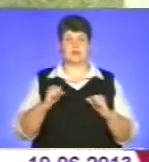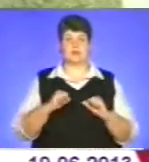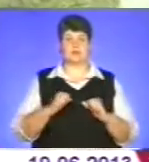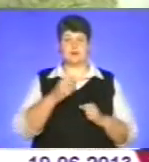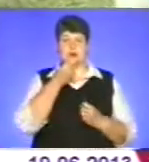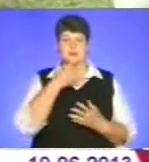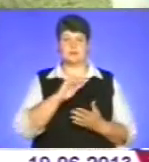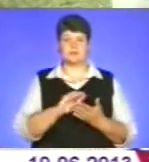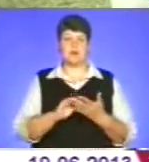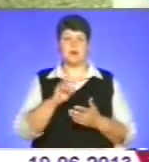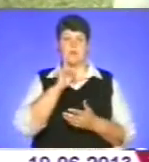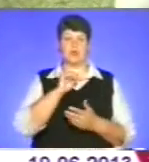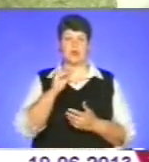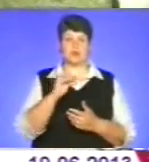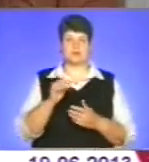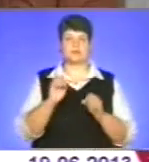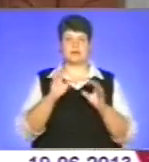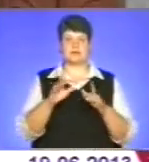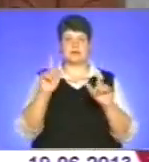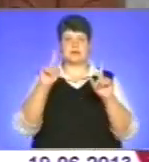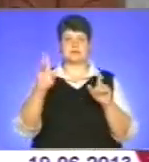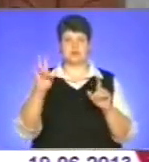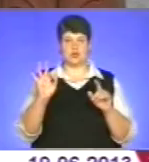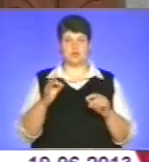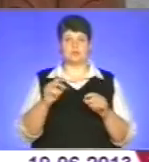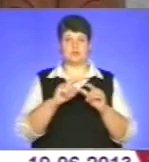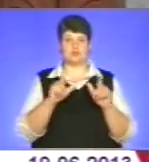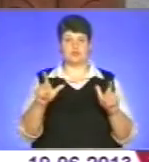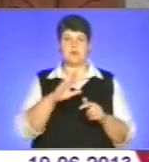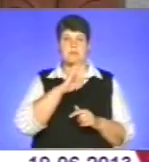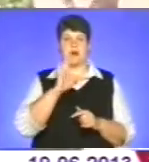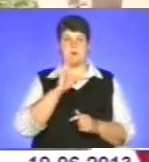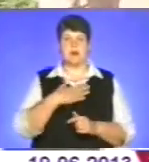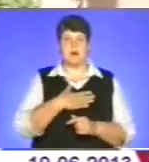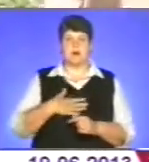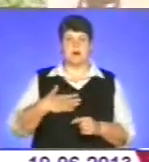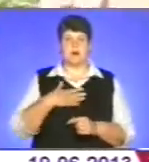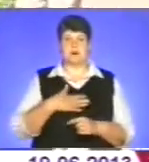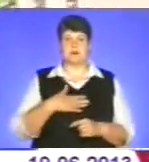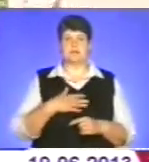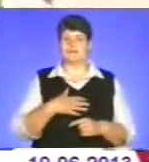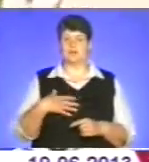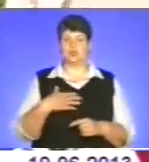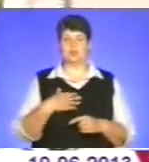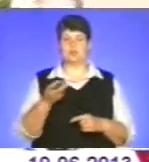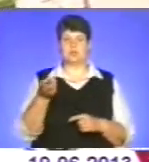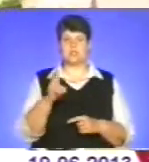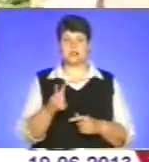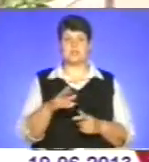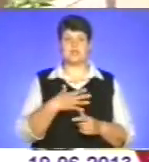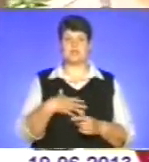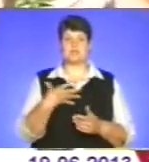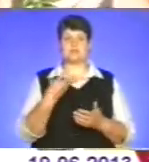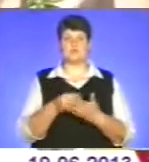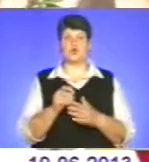А поки Юрій здає ЗНО з історії, під школою за сина вболіває мати. Хвилююся, так, прийшла, тому що переживаю за свого сина, який